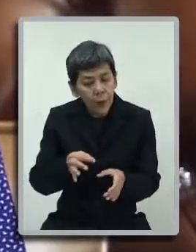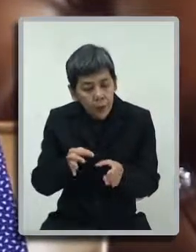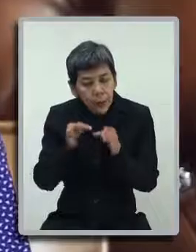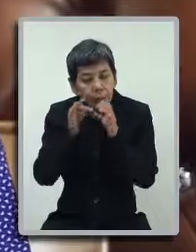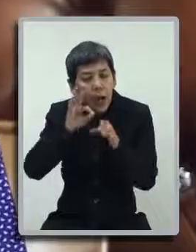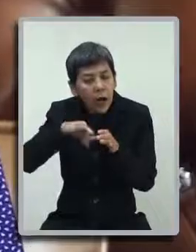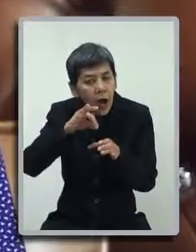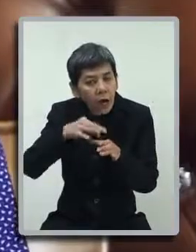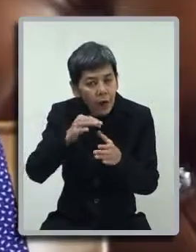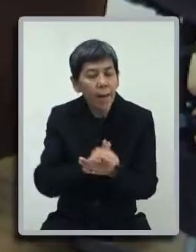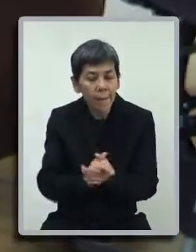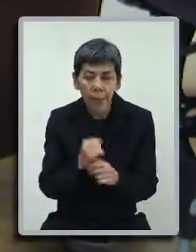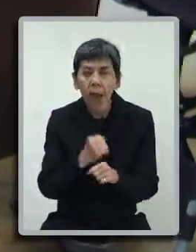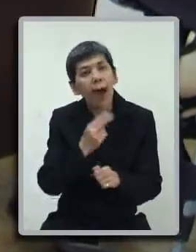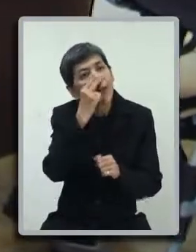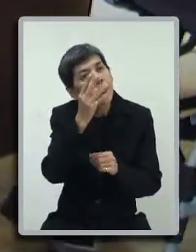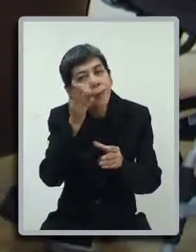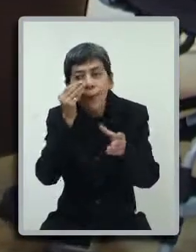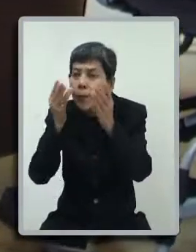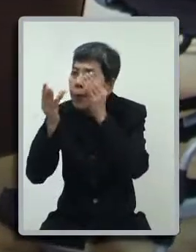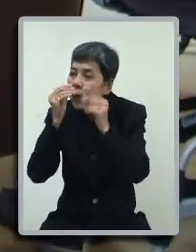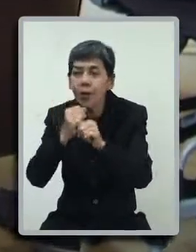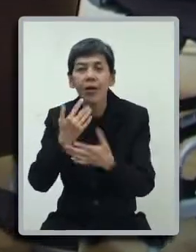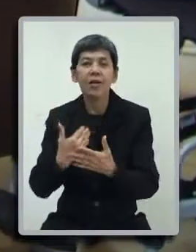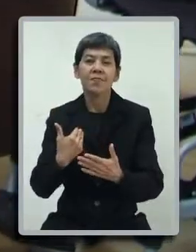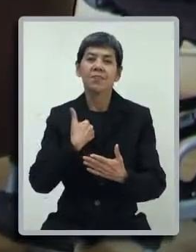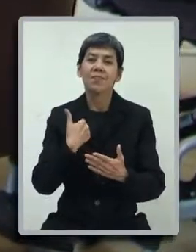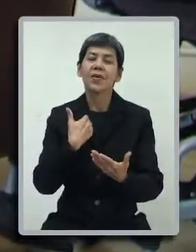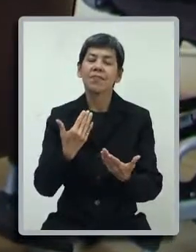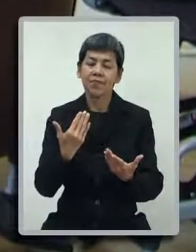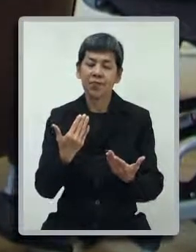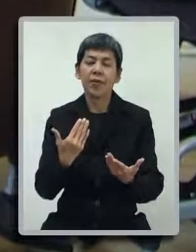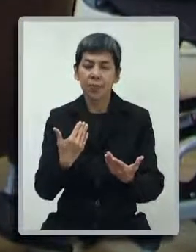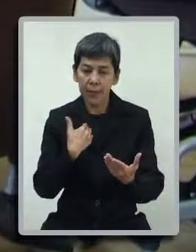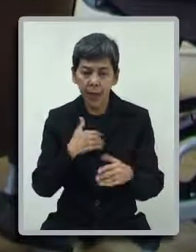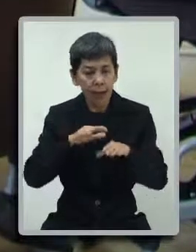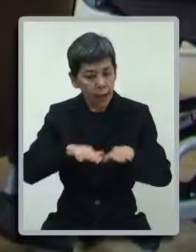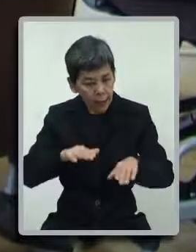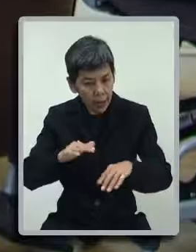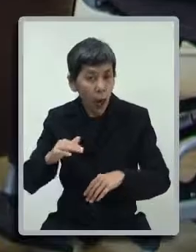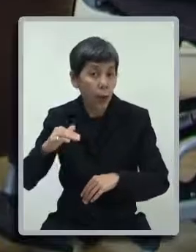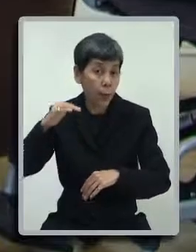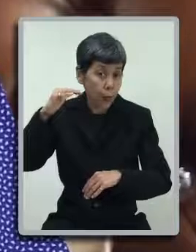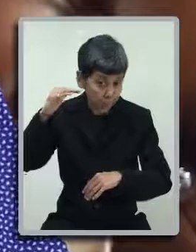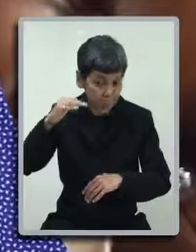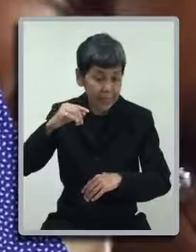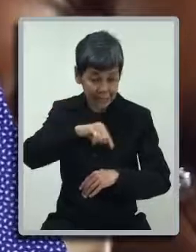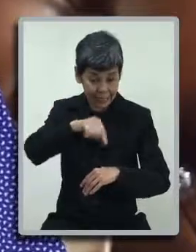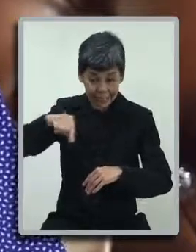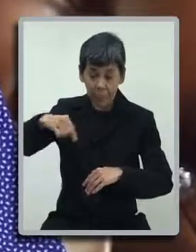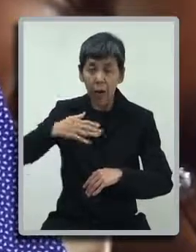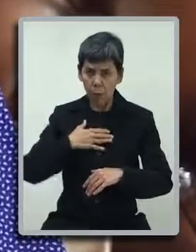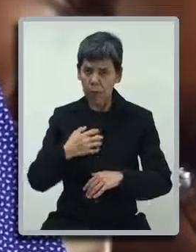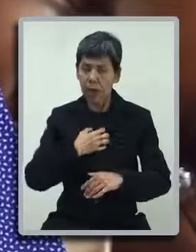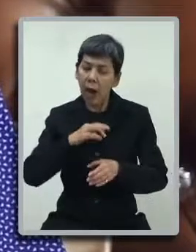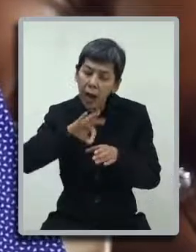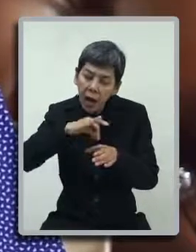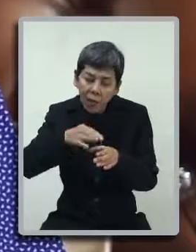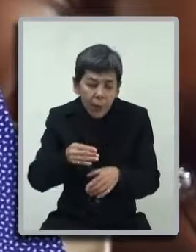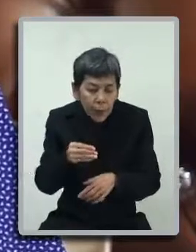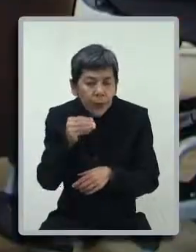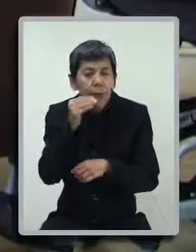จิบกาแฟแรงงานศิลป์งานศิลปะในที่เนี้ยจะมีทั้งงานเด็กงานผู้ใหญ่ในจุดนี้อยากจะให้จิบก